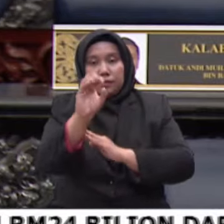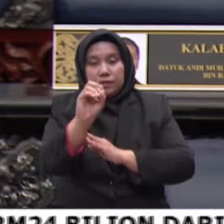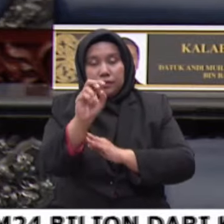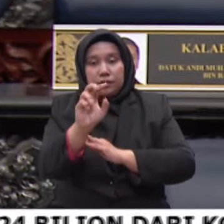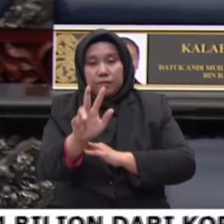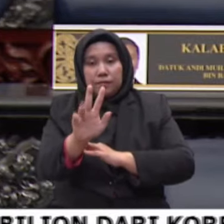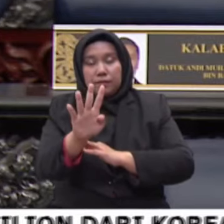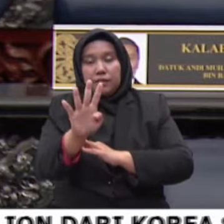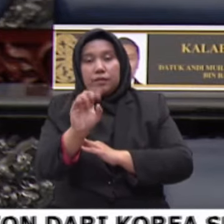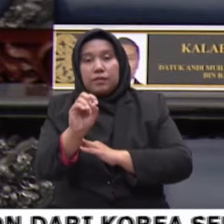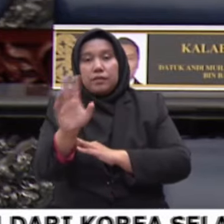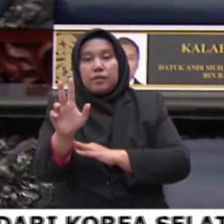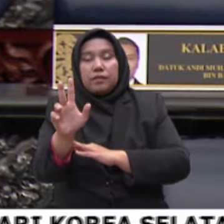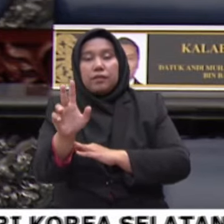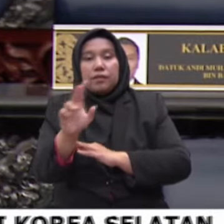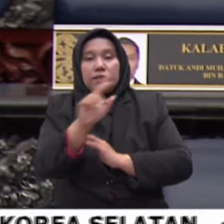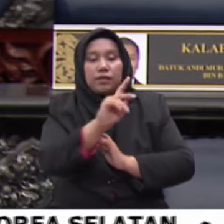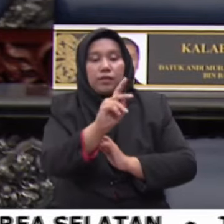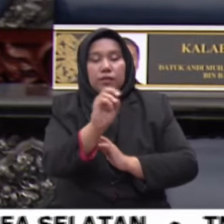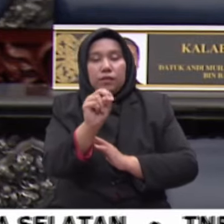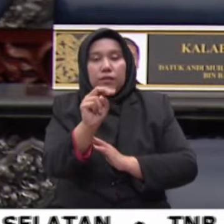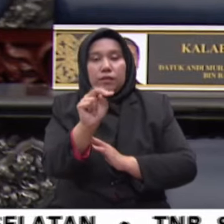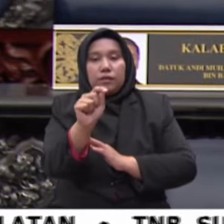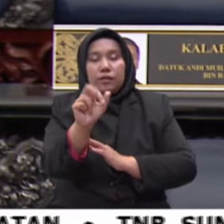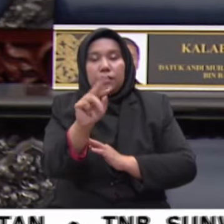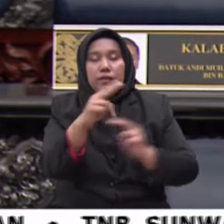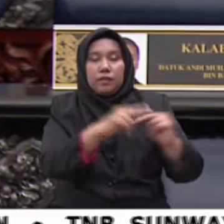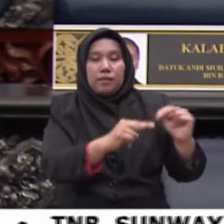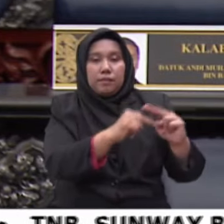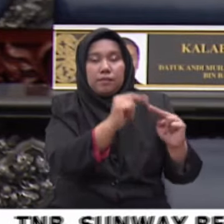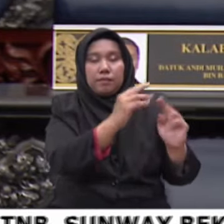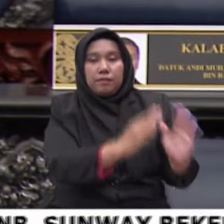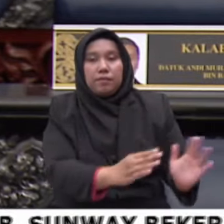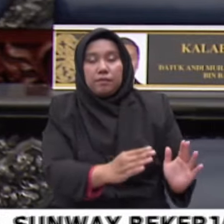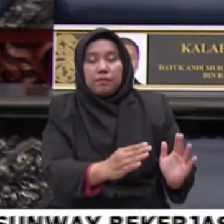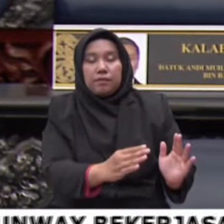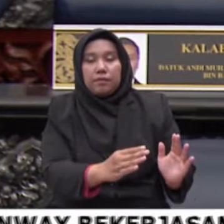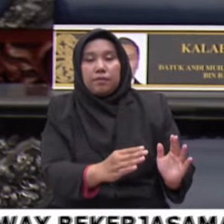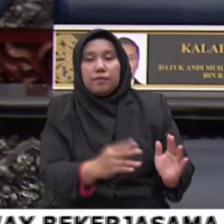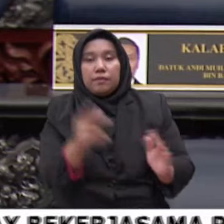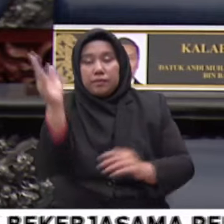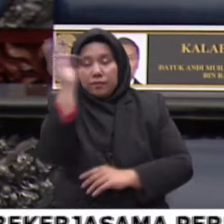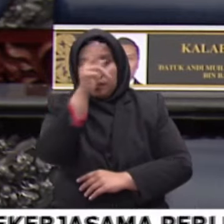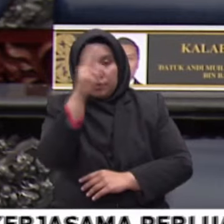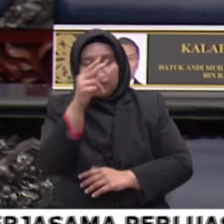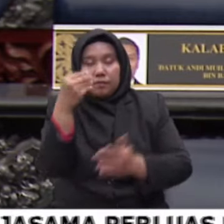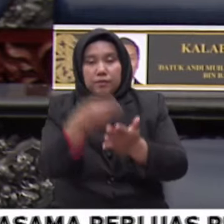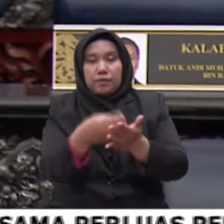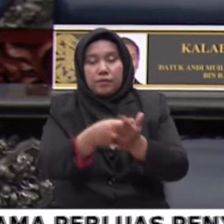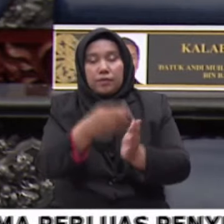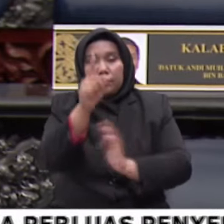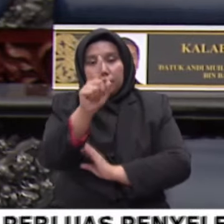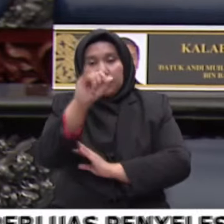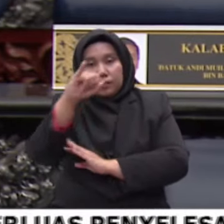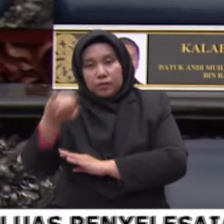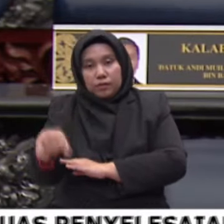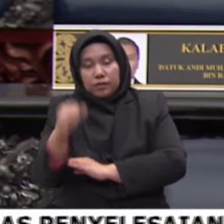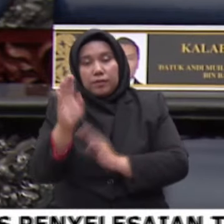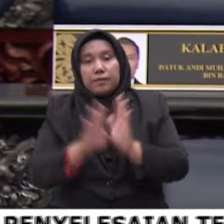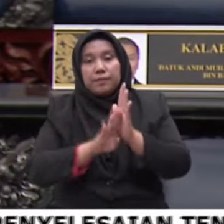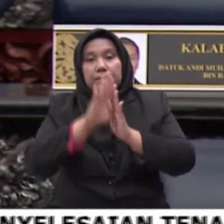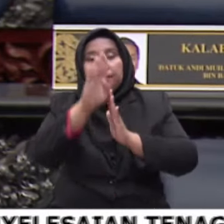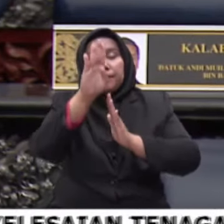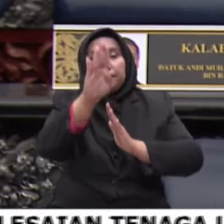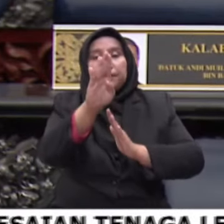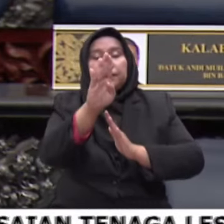Kapasiti kontraktor. Menerusi butiran ini, saya melihat kerajaan telah memperuntukkan sebanyak 1 juta bagi pembangunan